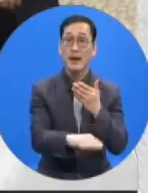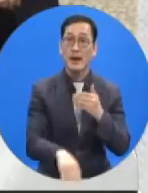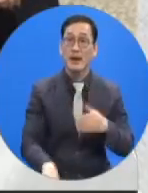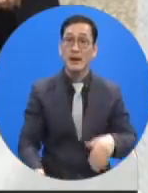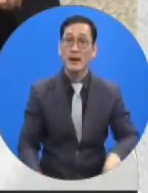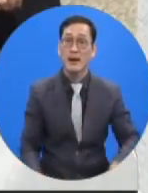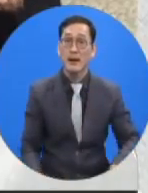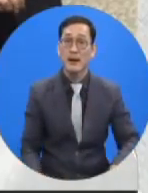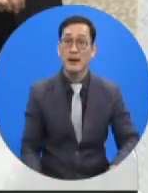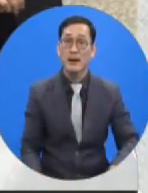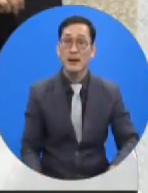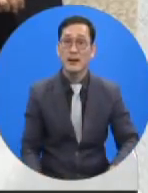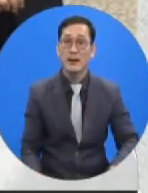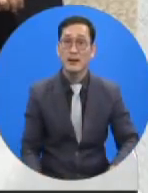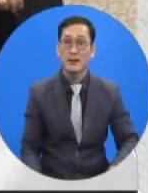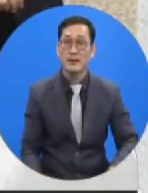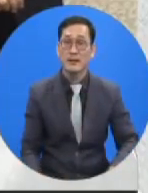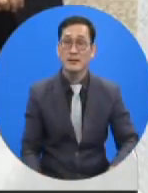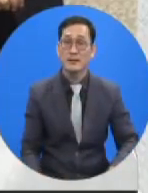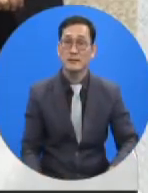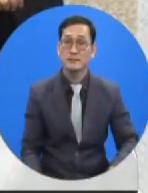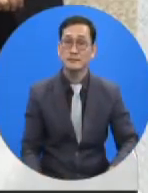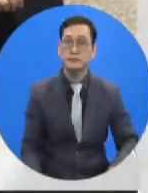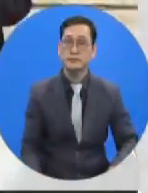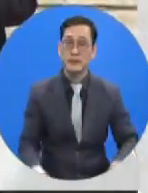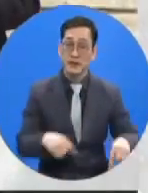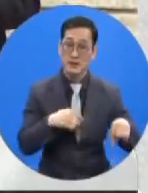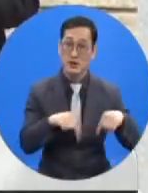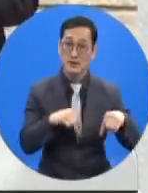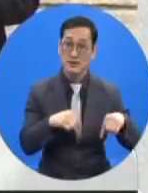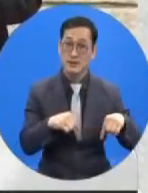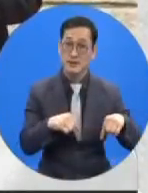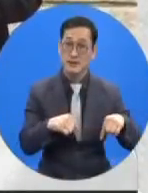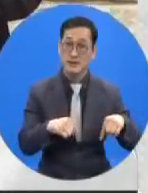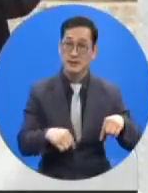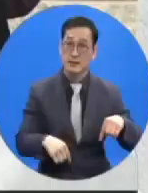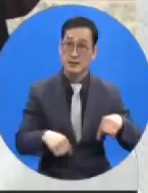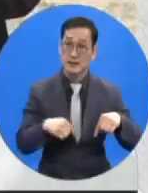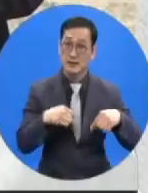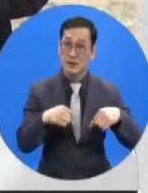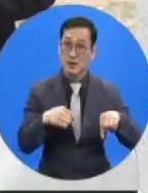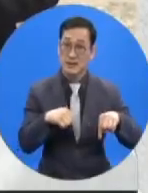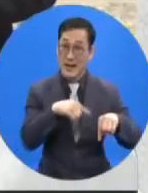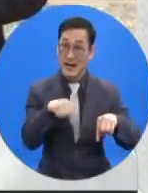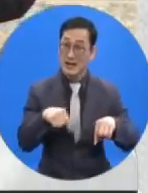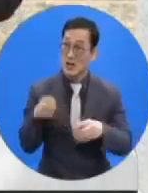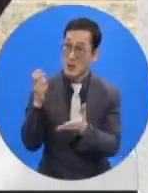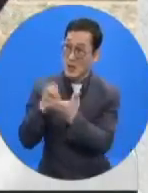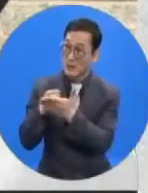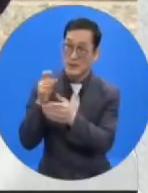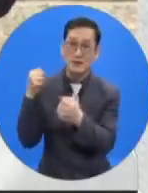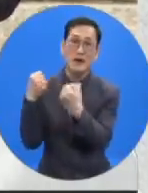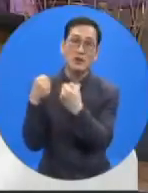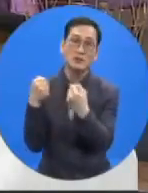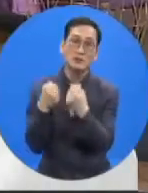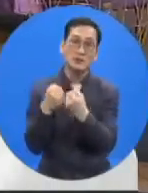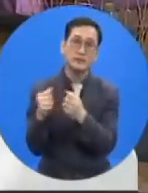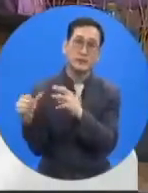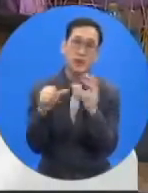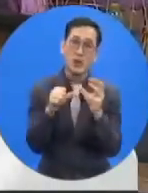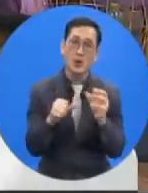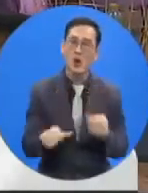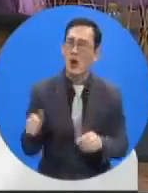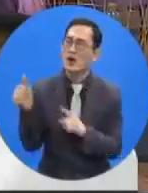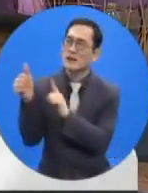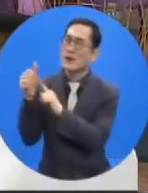무서운 것이 정치의 사법화라는 것을 우리가 좀 경각심을 가질 필요가 있다. 저러지 마라 이거죠. 저러지 마라. 부인도 장모도 잘못 있으면